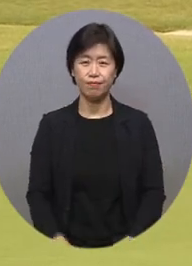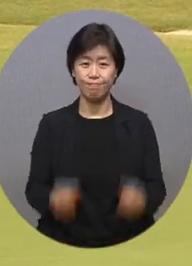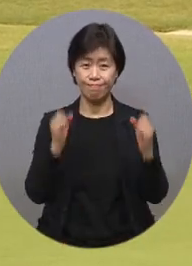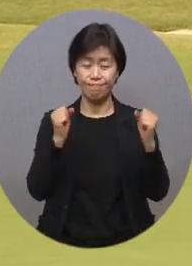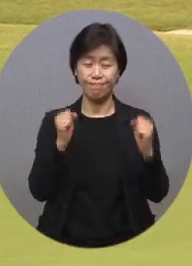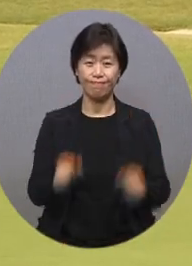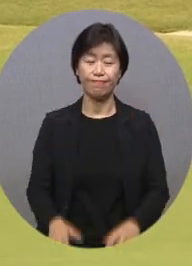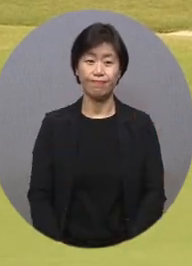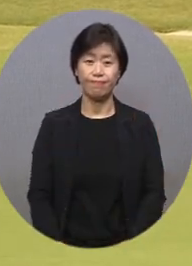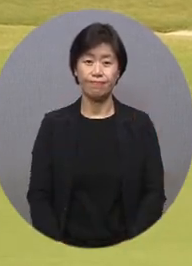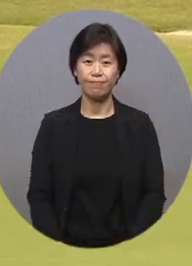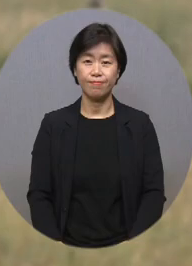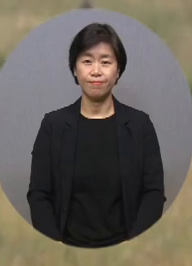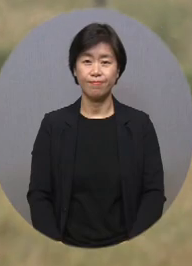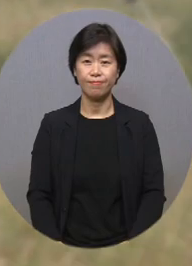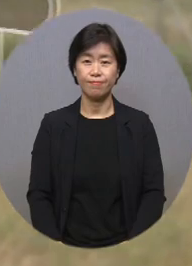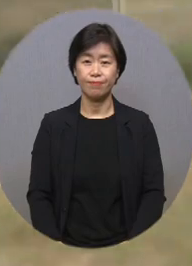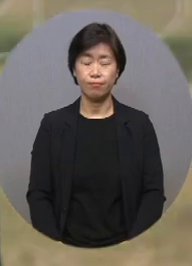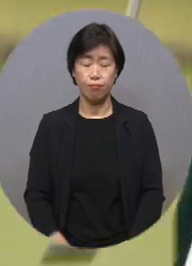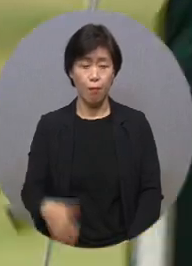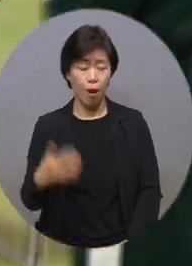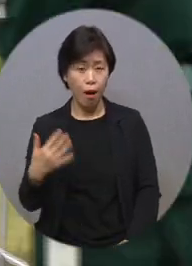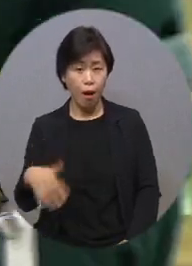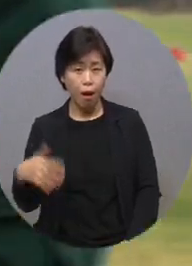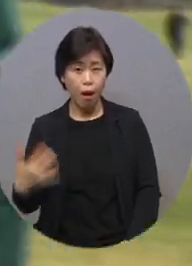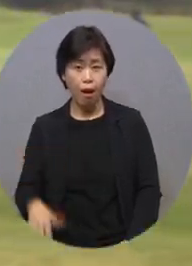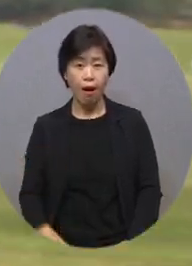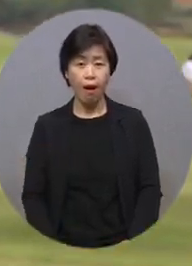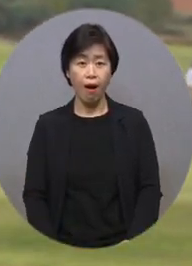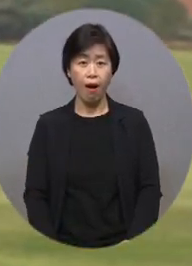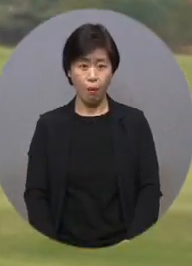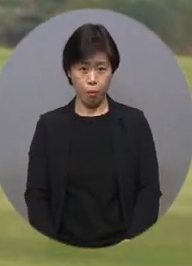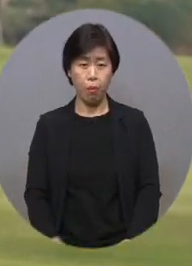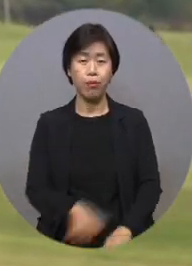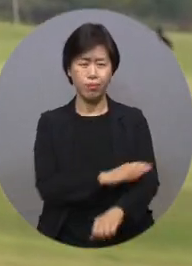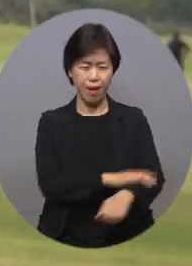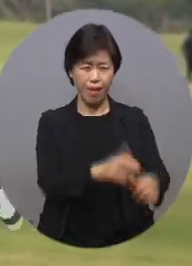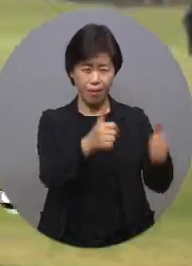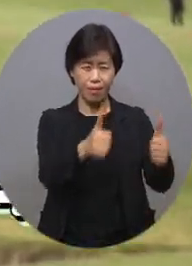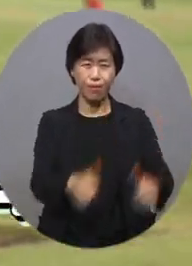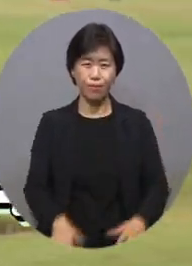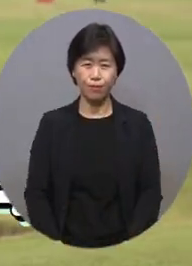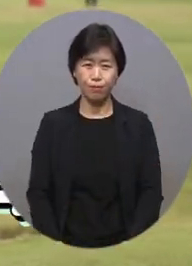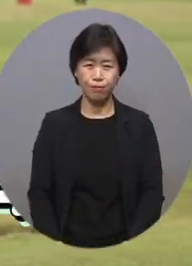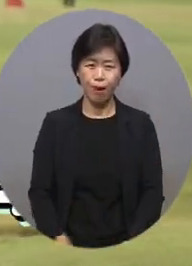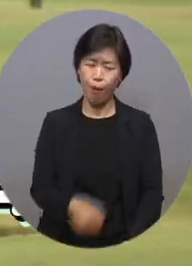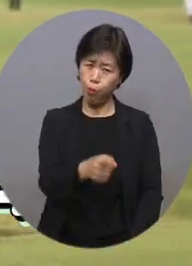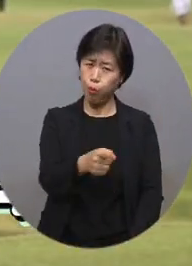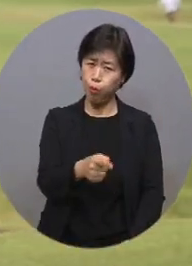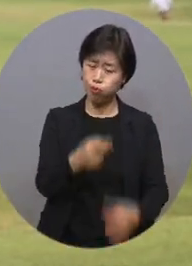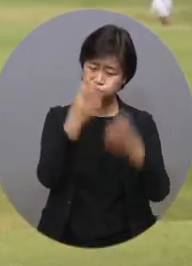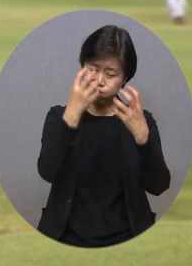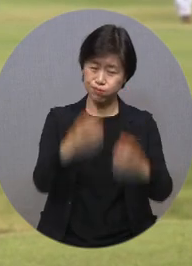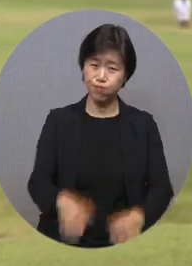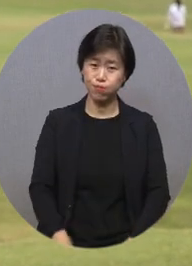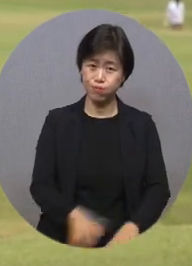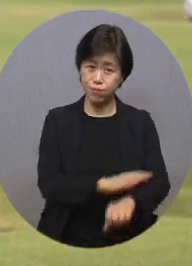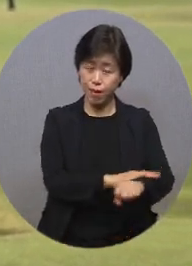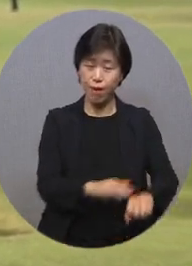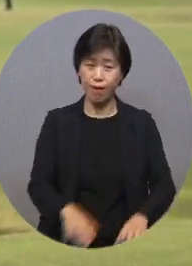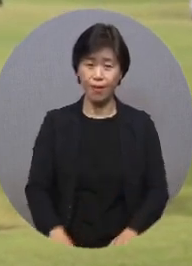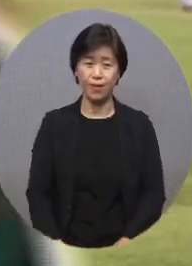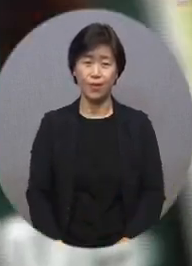됐다. 나이스! 우와. 나이스! 우와. 455번! 아! 미쳤나 봐, 이 양반! 아! 오, 대박! 어?